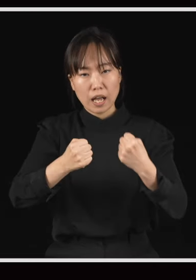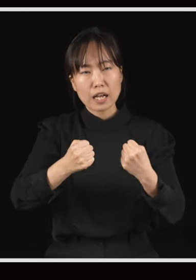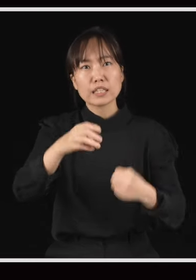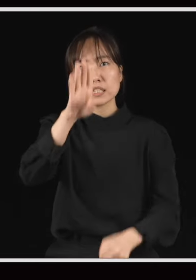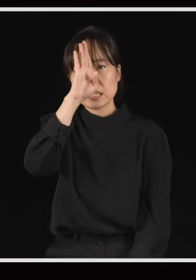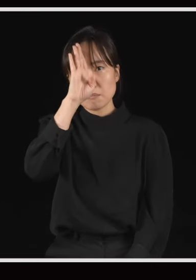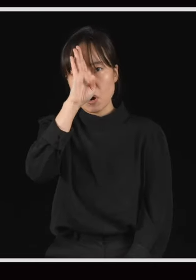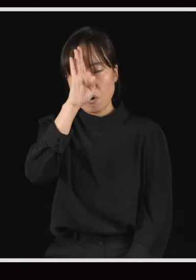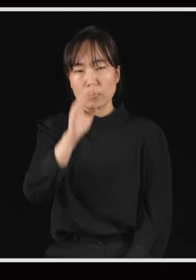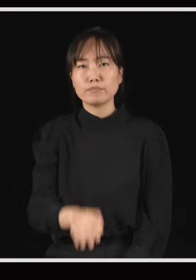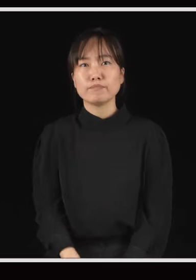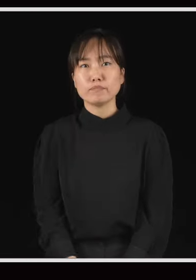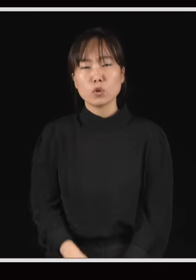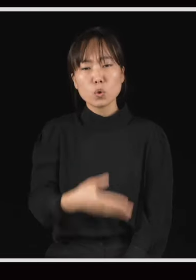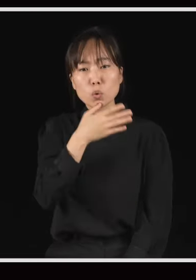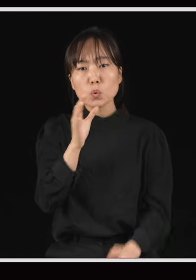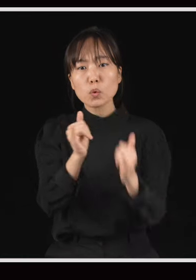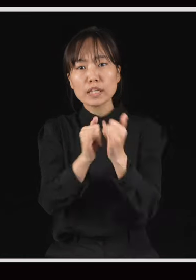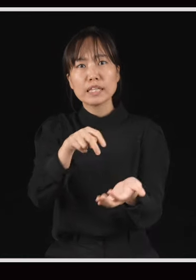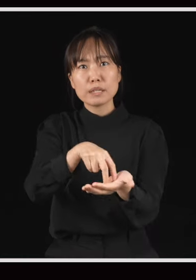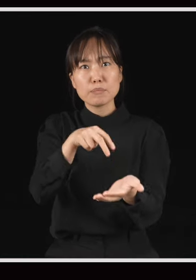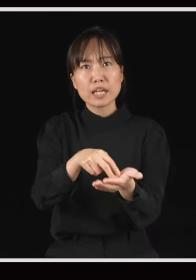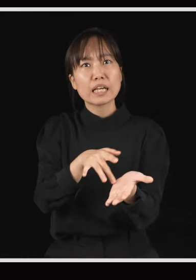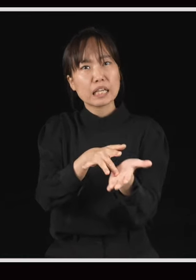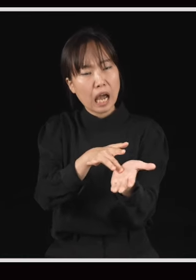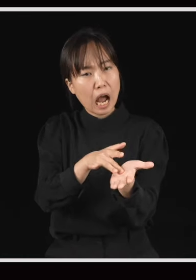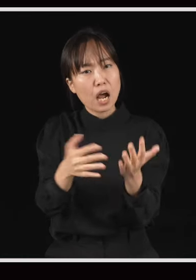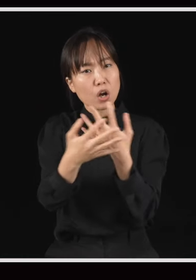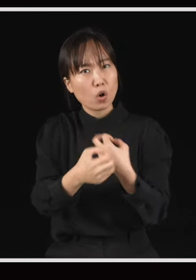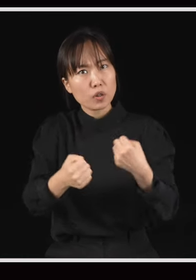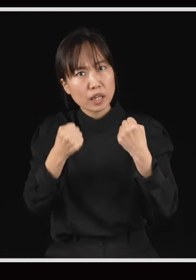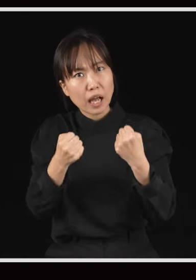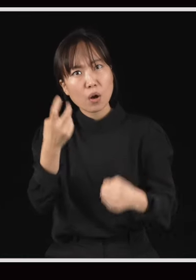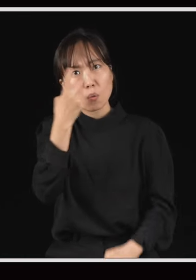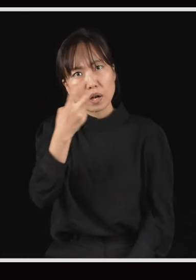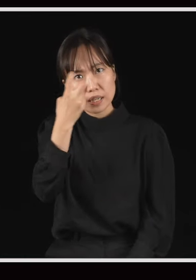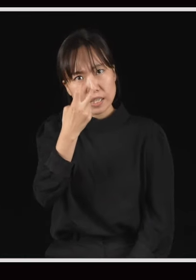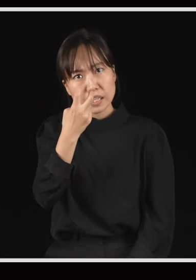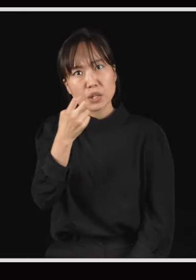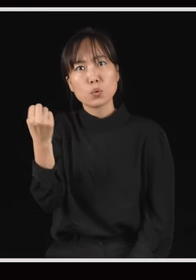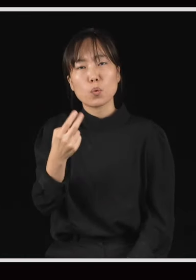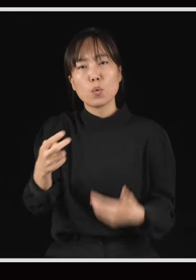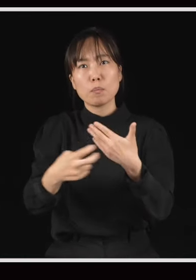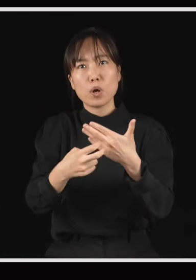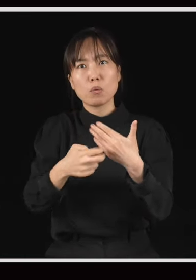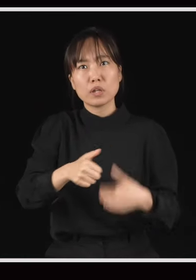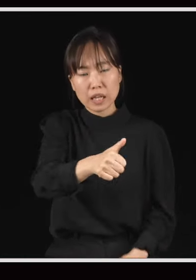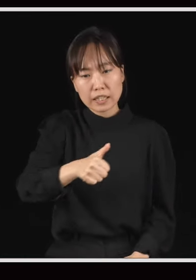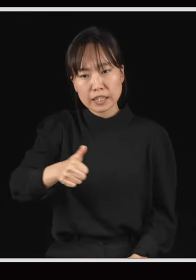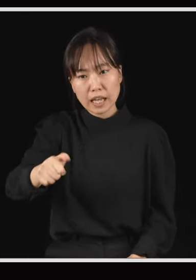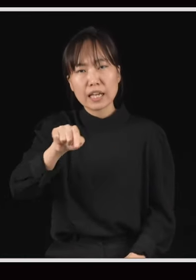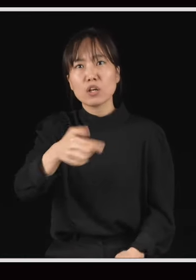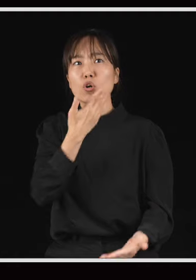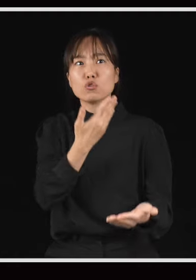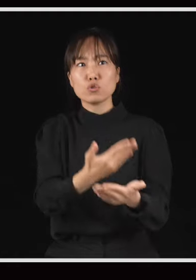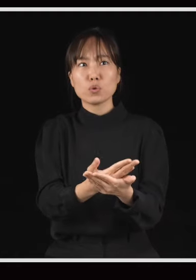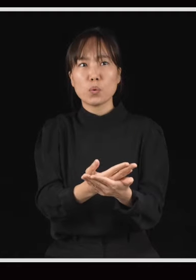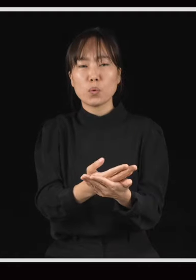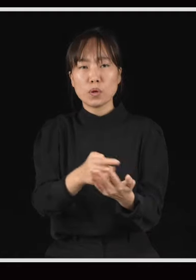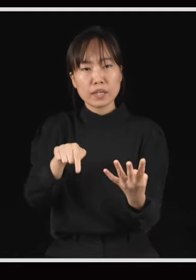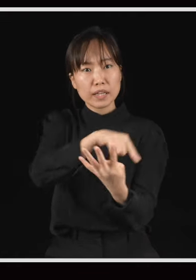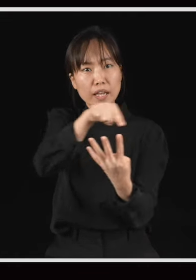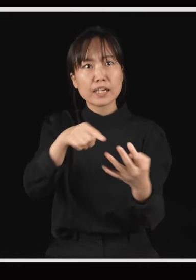그리고 건강과 질병, 그리고 특히 어르신들에서는 약이죠. 건강 관리와 의료 이용, 이런 것들입니다. 이 네 가지는 서로